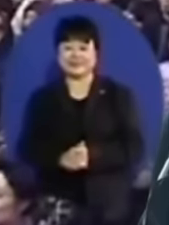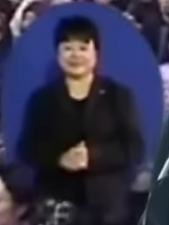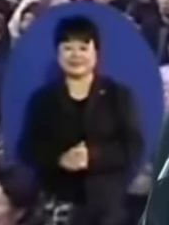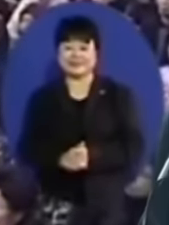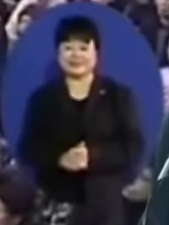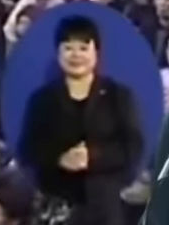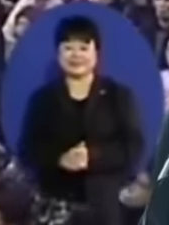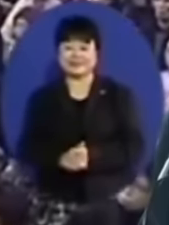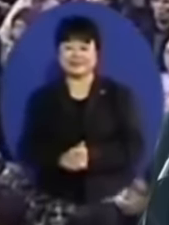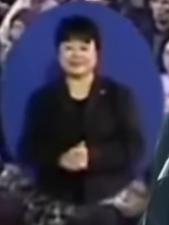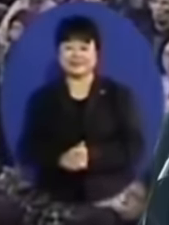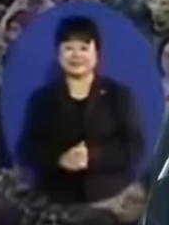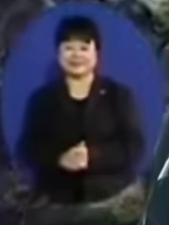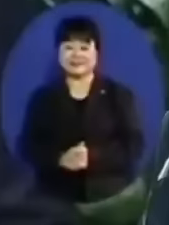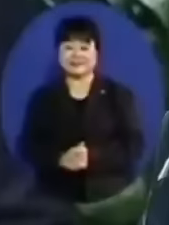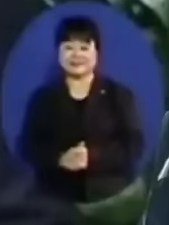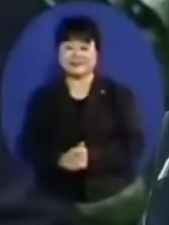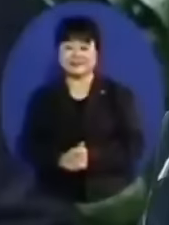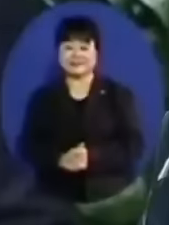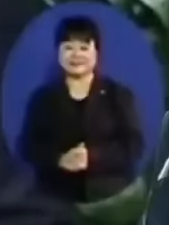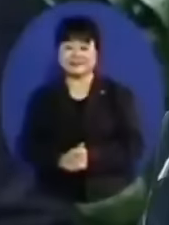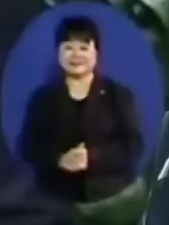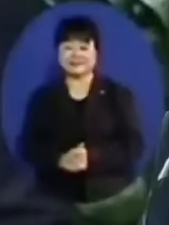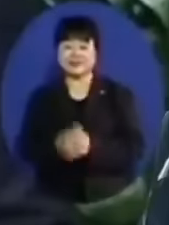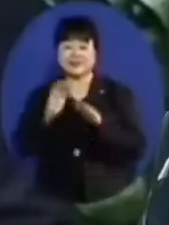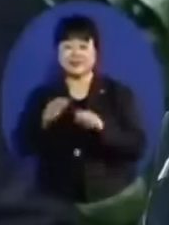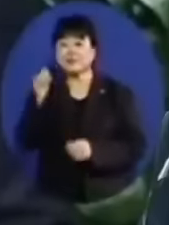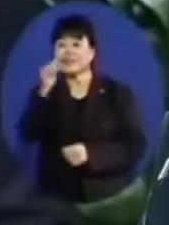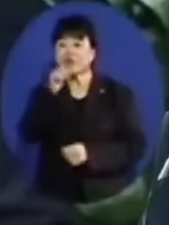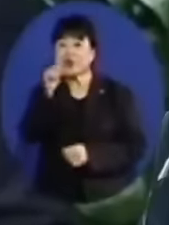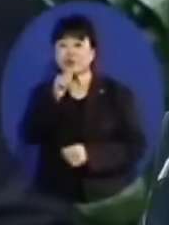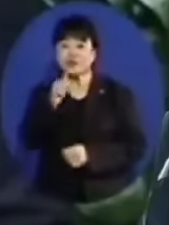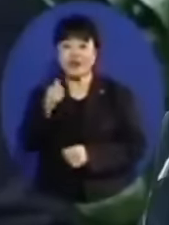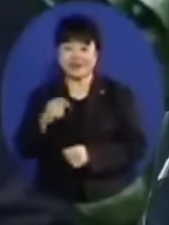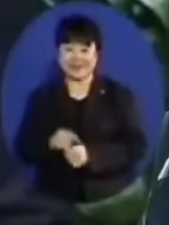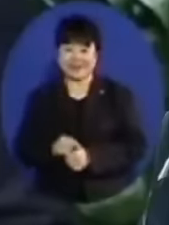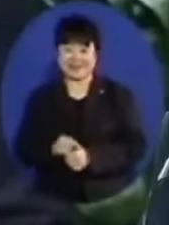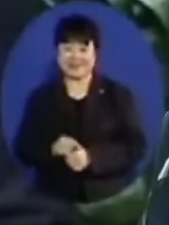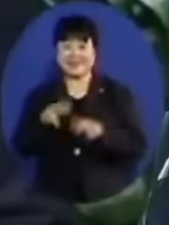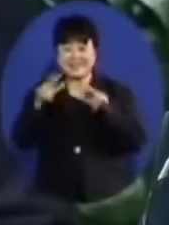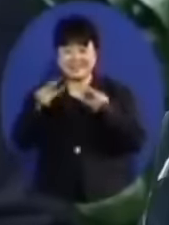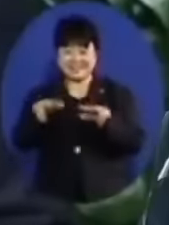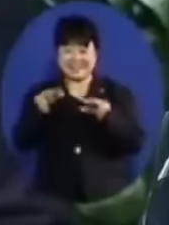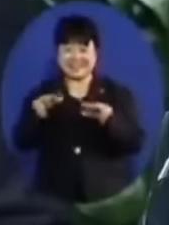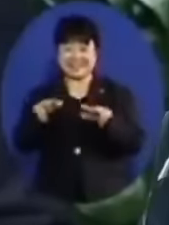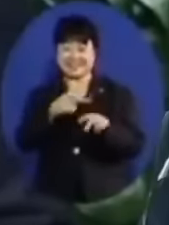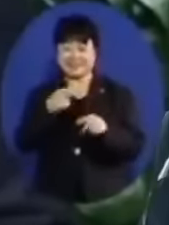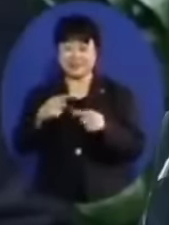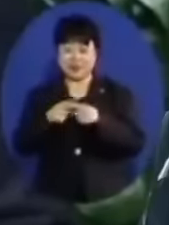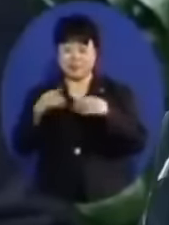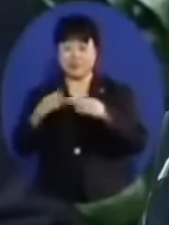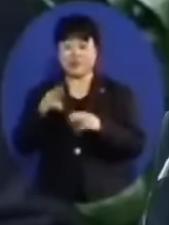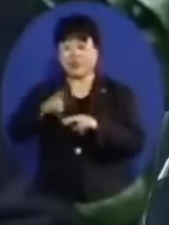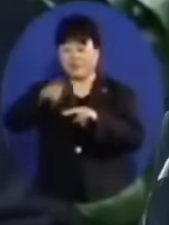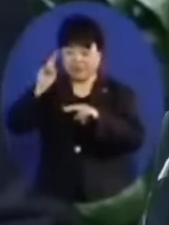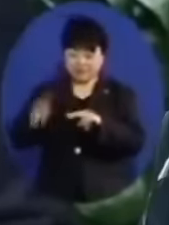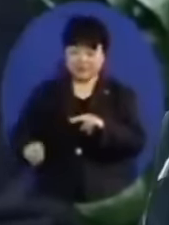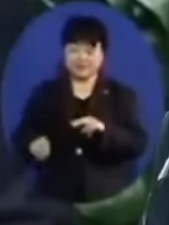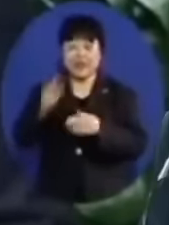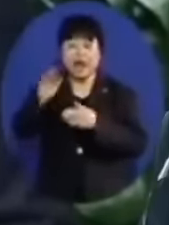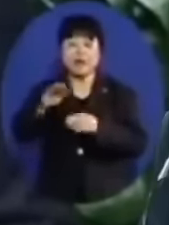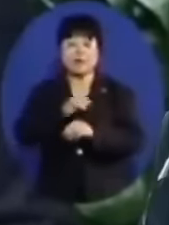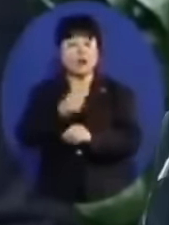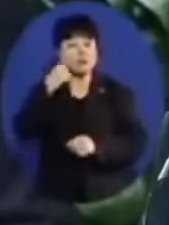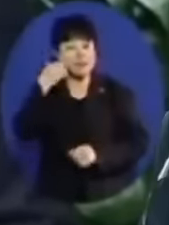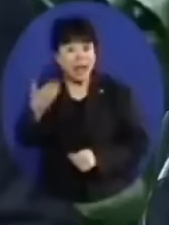자꾸 요새 인터뷰하면은 이제 큰 교회 목회를 그만두었으니까 앞으로 뭐